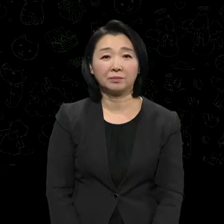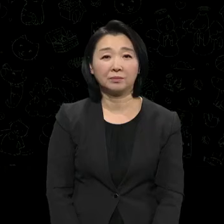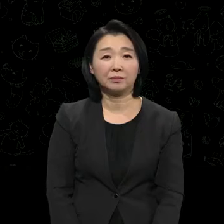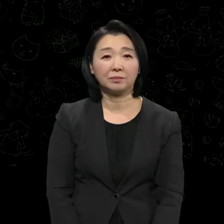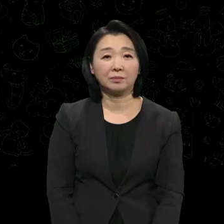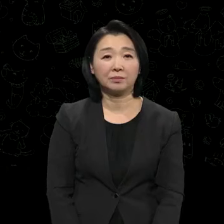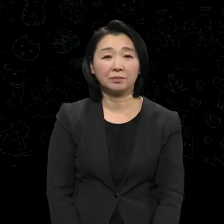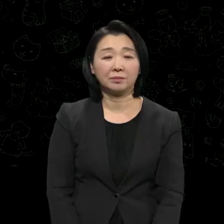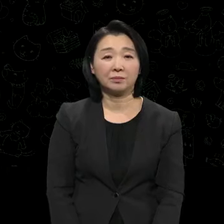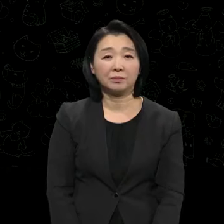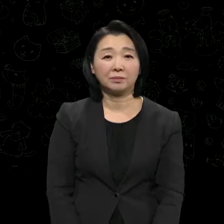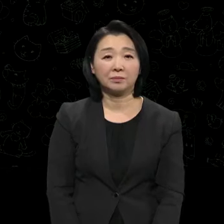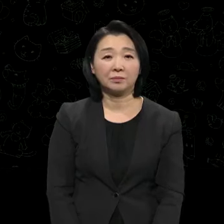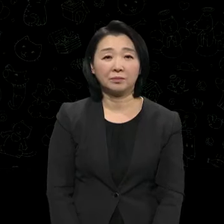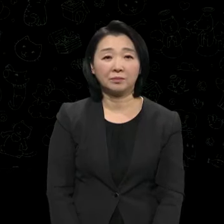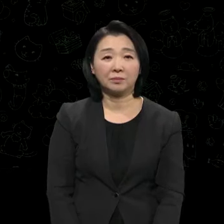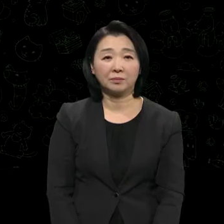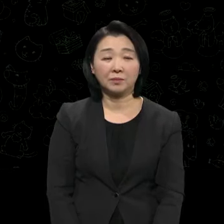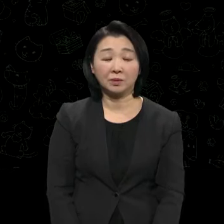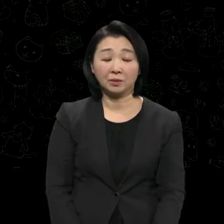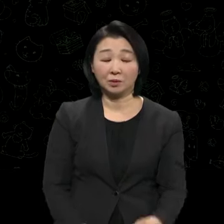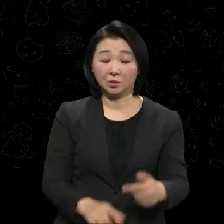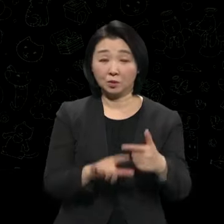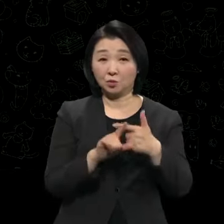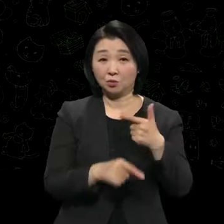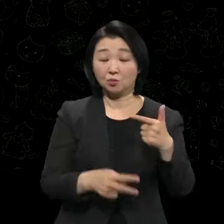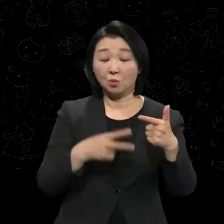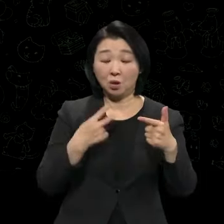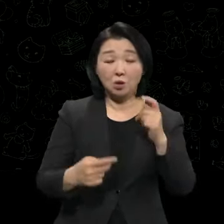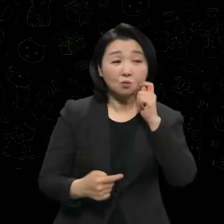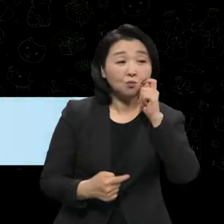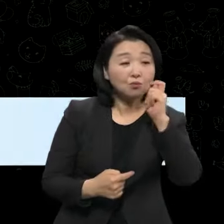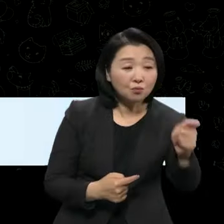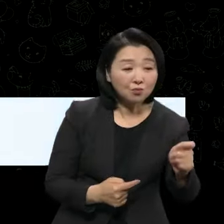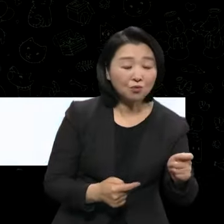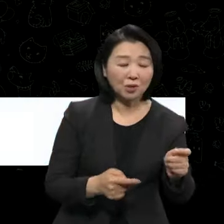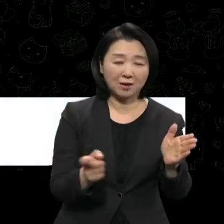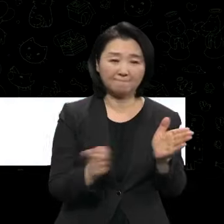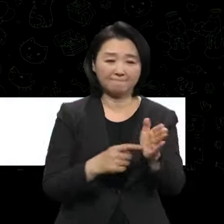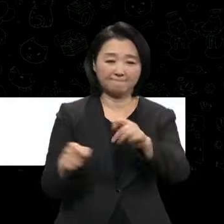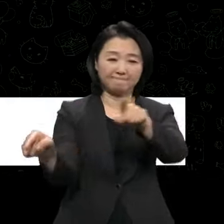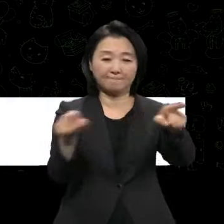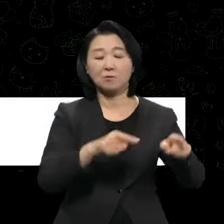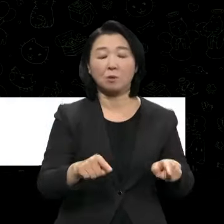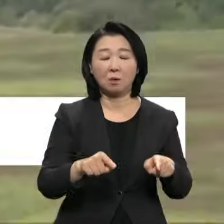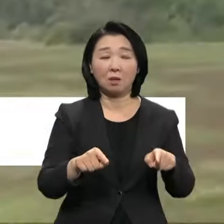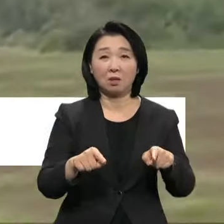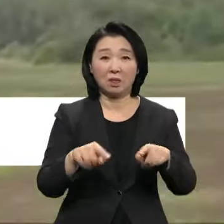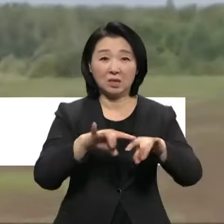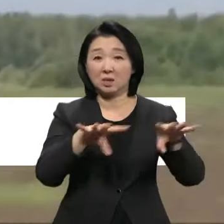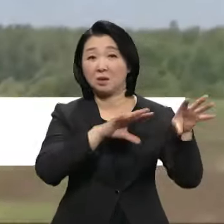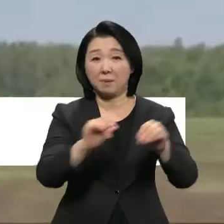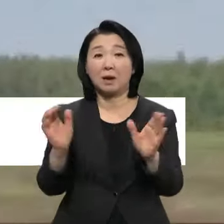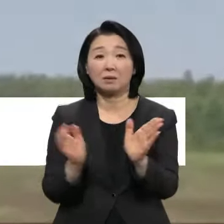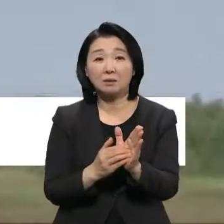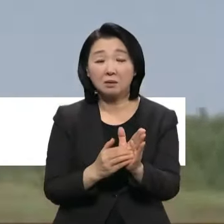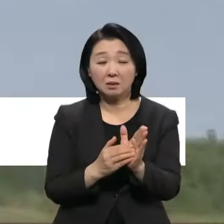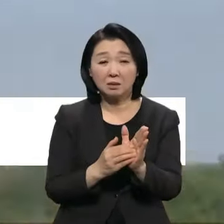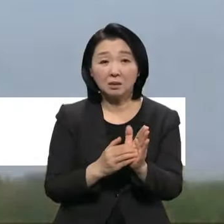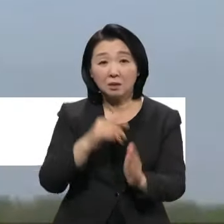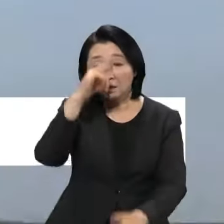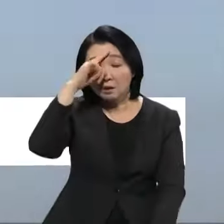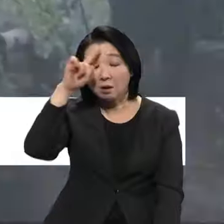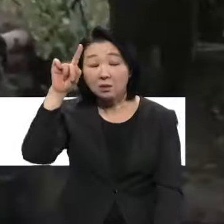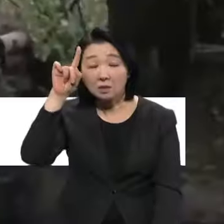로스앤젤레스에서홍지은특파원이보도합니다. 현지시간으로2일, 우크라이나전역에비상정전이시행되었습니다 .이는러시아가